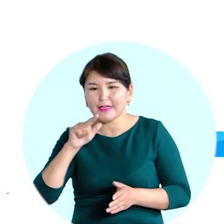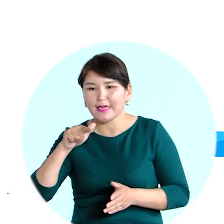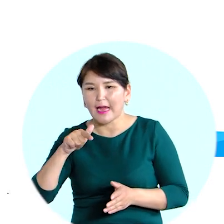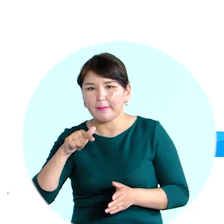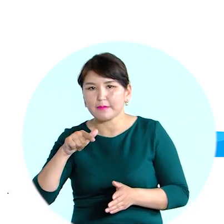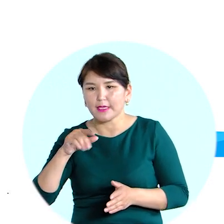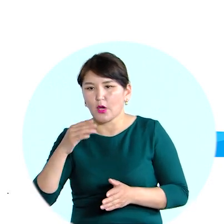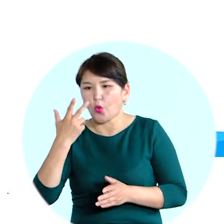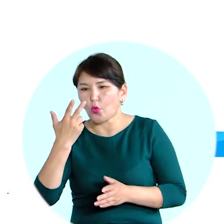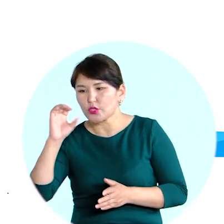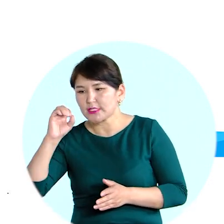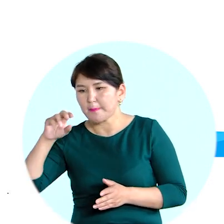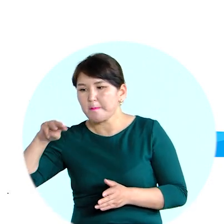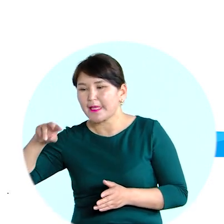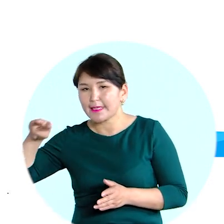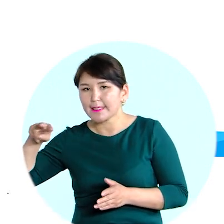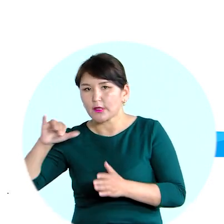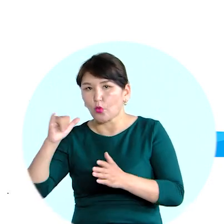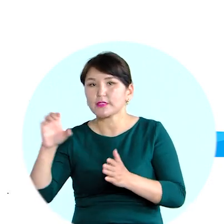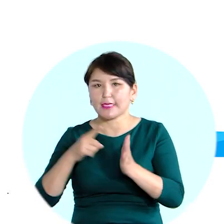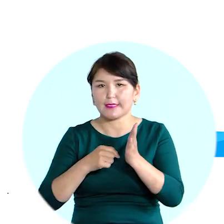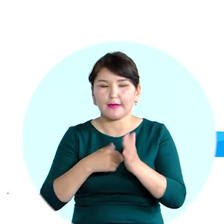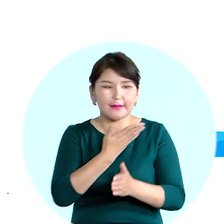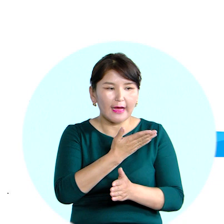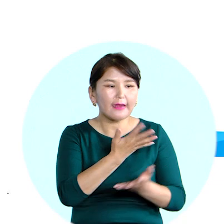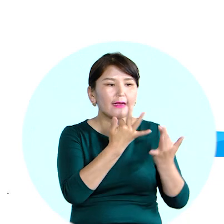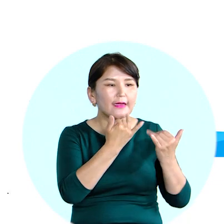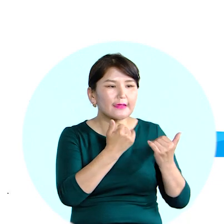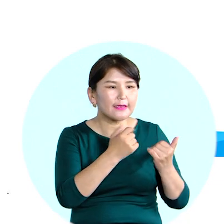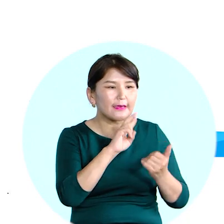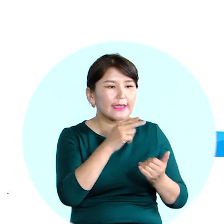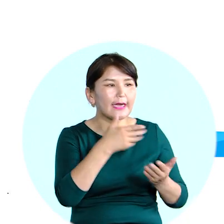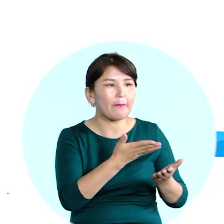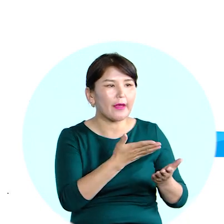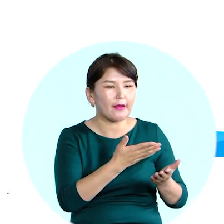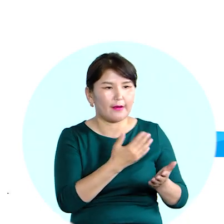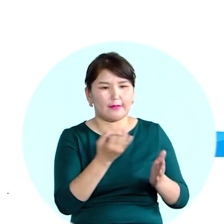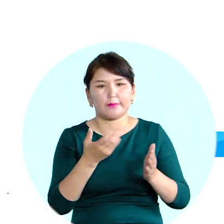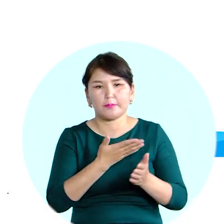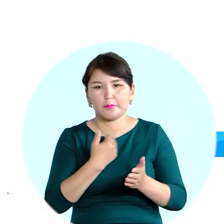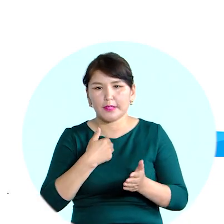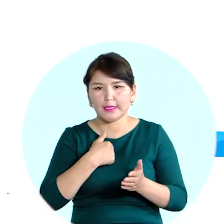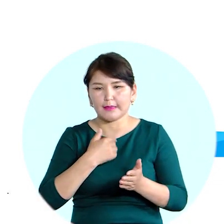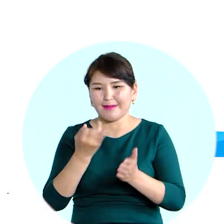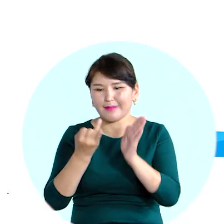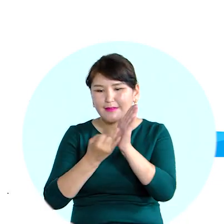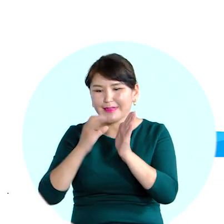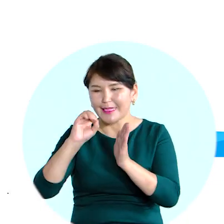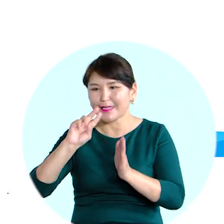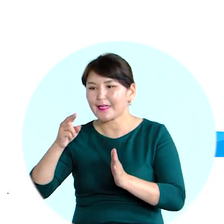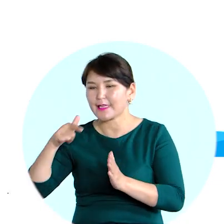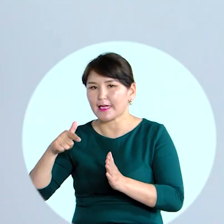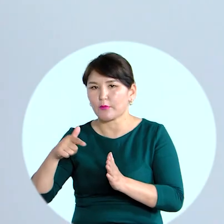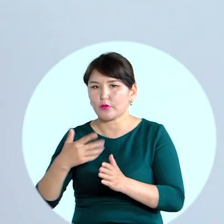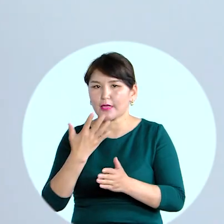мл үүсгэхэд хоногт тоол өөрөөр 2.1 л ус уух. За, энийг бол гэхдээ нэг амьсгаагаар уух гэсэн утга биш тийм ээ. Өдөртөө энэ